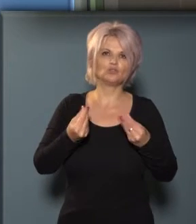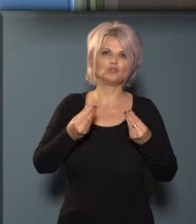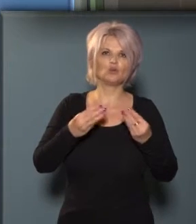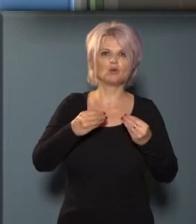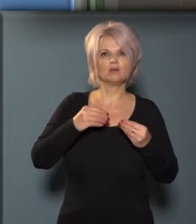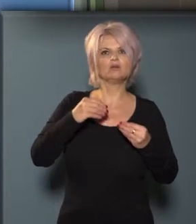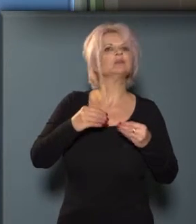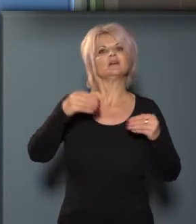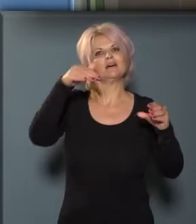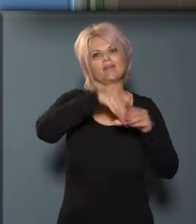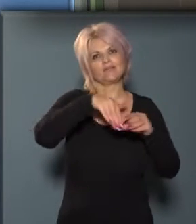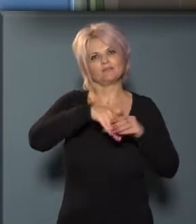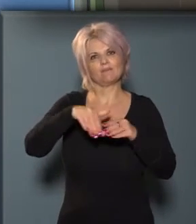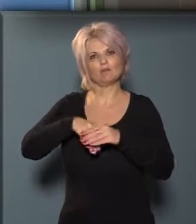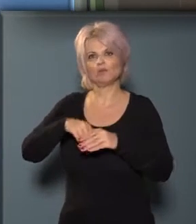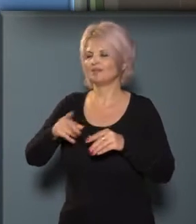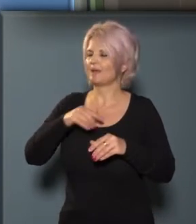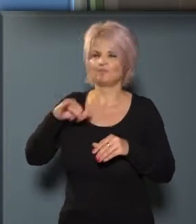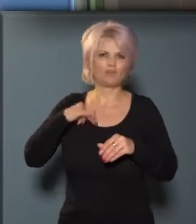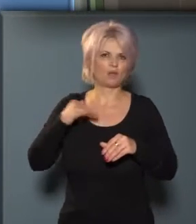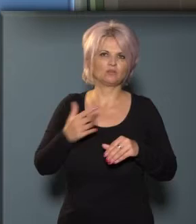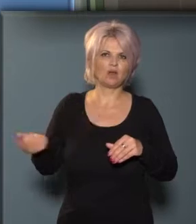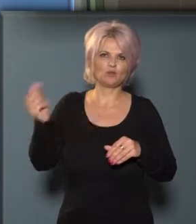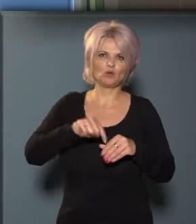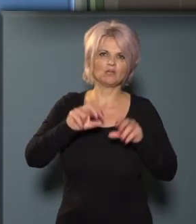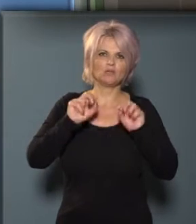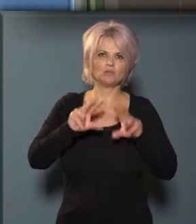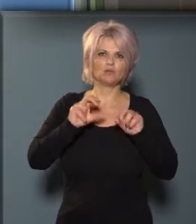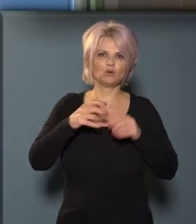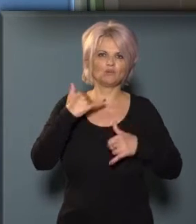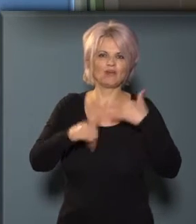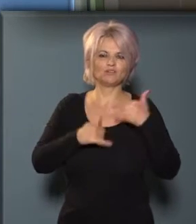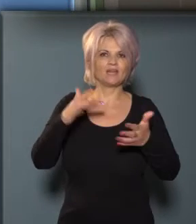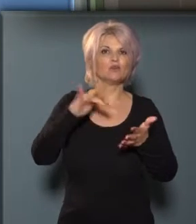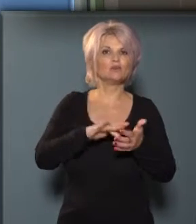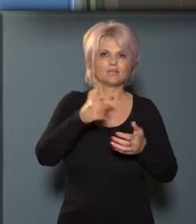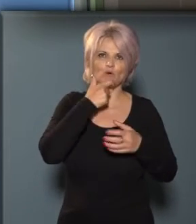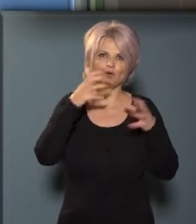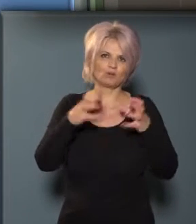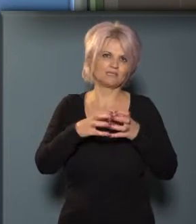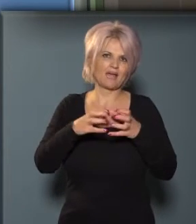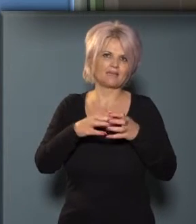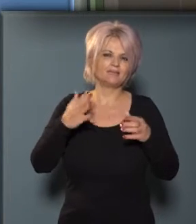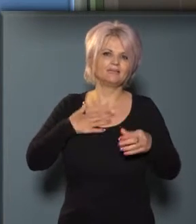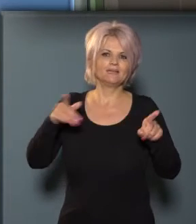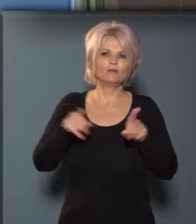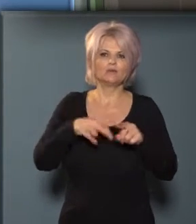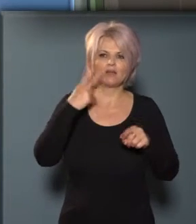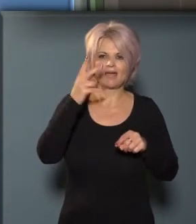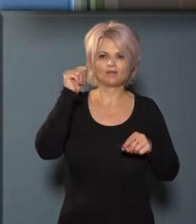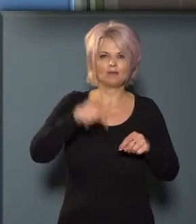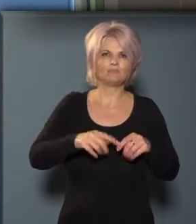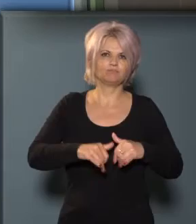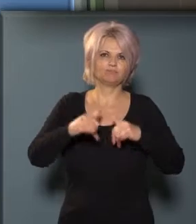létszámokkal mennek, és bizony nem a tinik jönnek, meg a kisgyerekek, hanem inkább ez a középkorosztály. Úgyhogy én úgy látom, hogy ebbe is azért